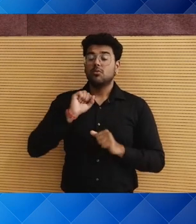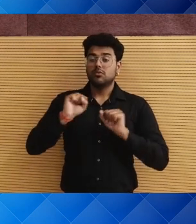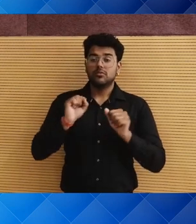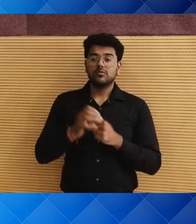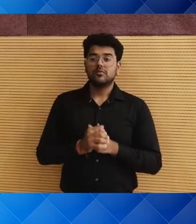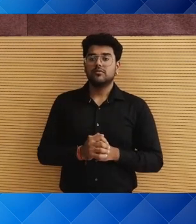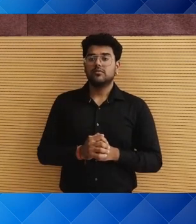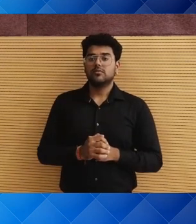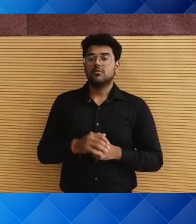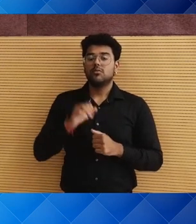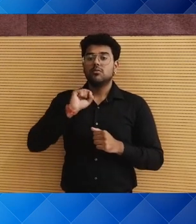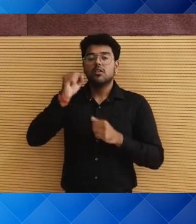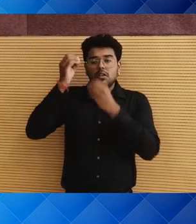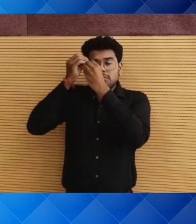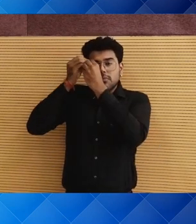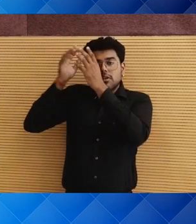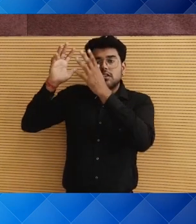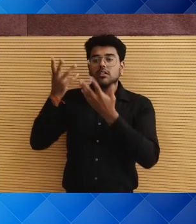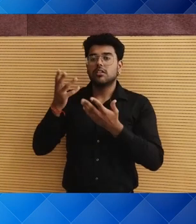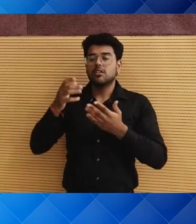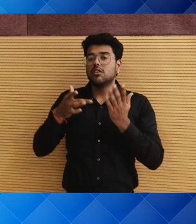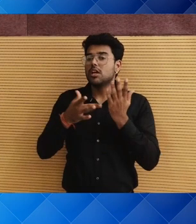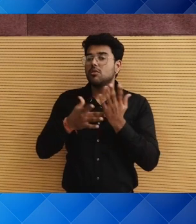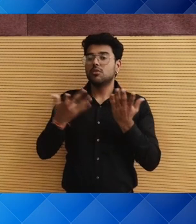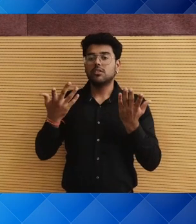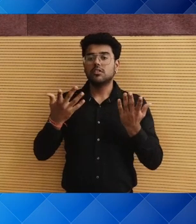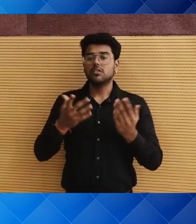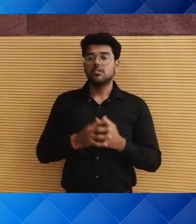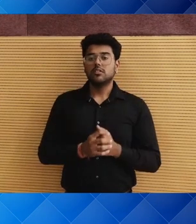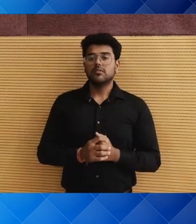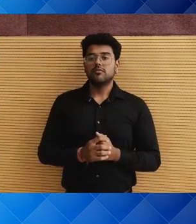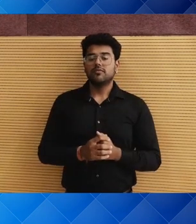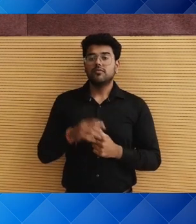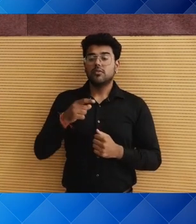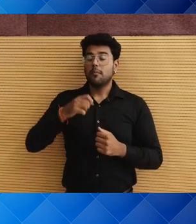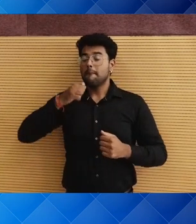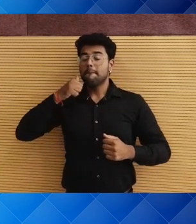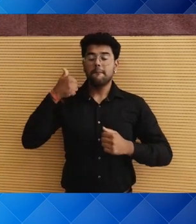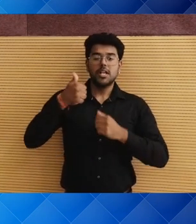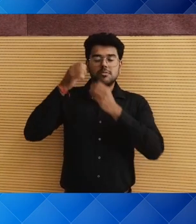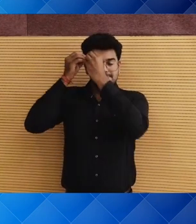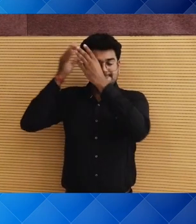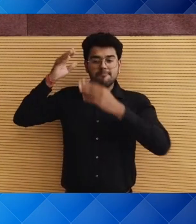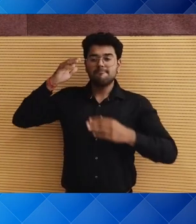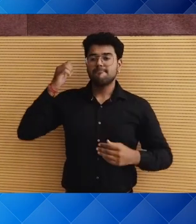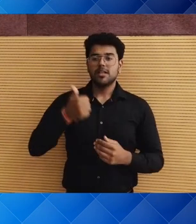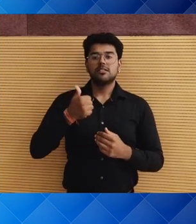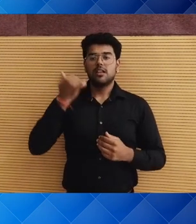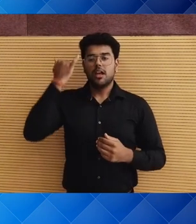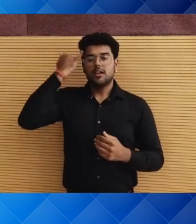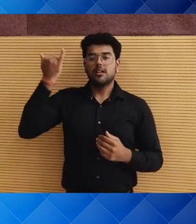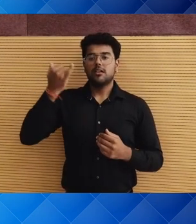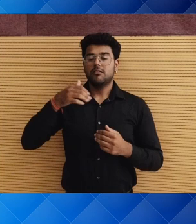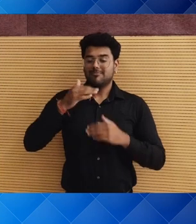उनकी दृष्टि से जो नया टेक्नोलॉजी बेस्ड इनोवेटेड